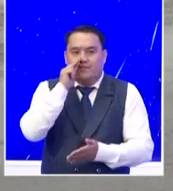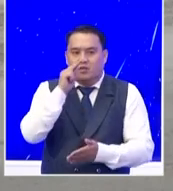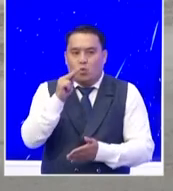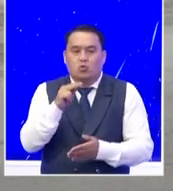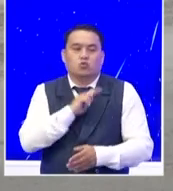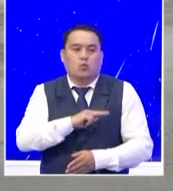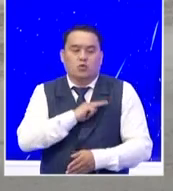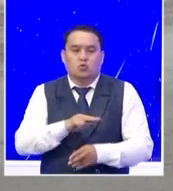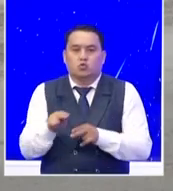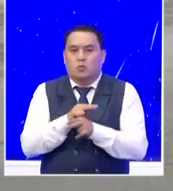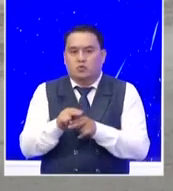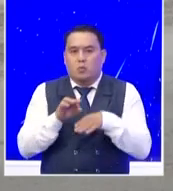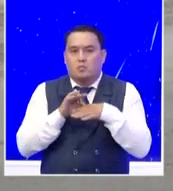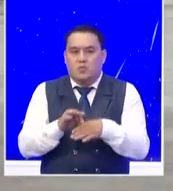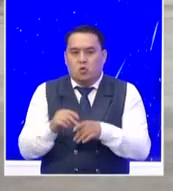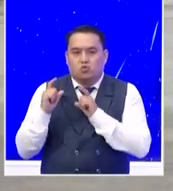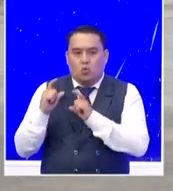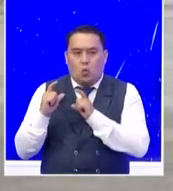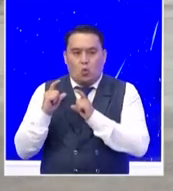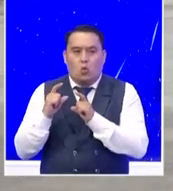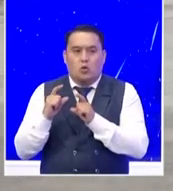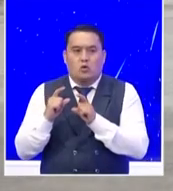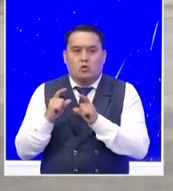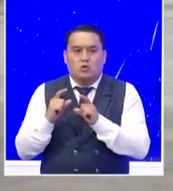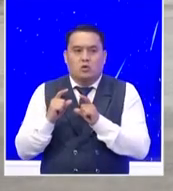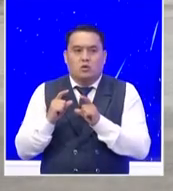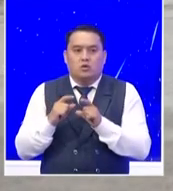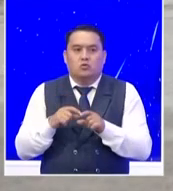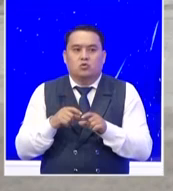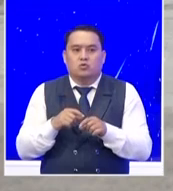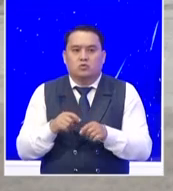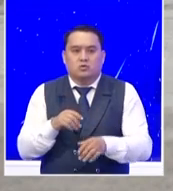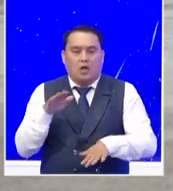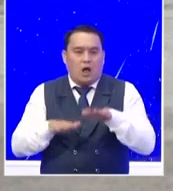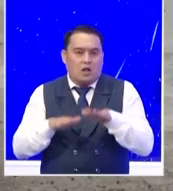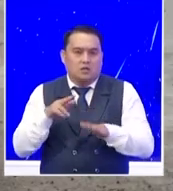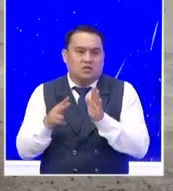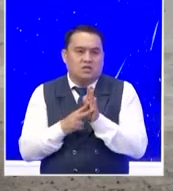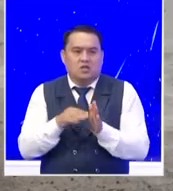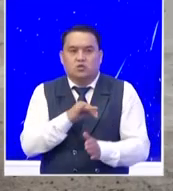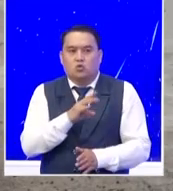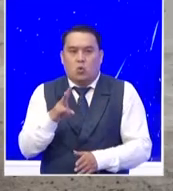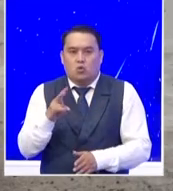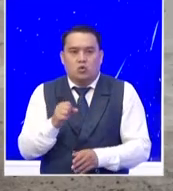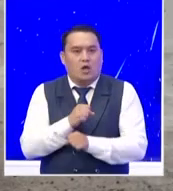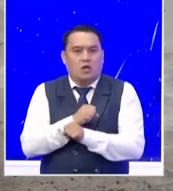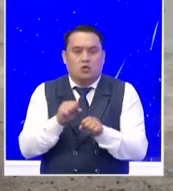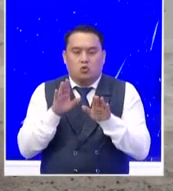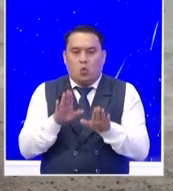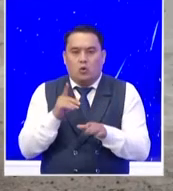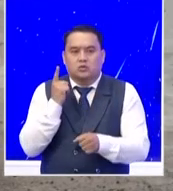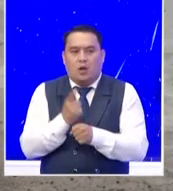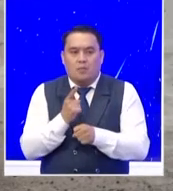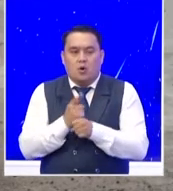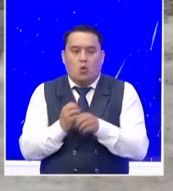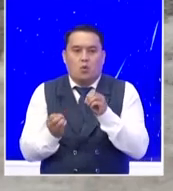жөндеу жұмыстары жүріп жатқанда қатынайтын жүк көліктерінің қос дөңгелегіне түсетін салмақ 8 тоннадан аспауы тиіс. Төсеніш